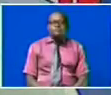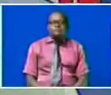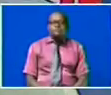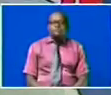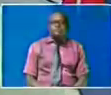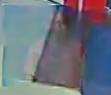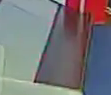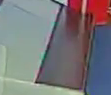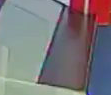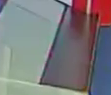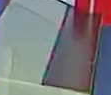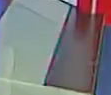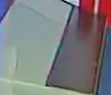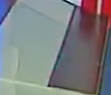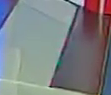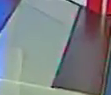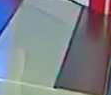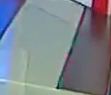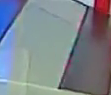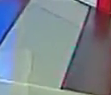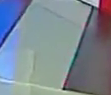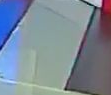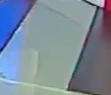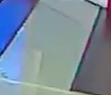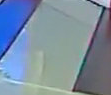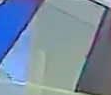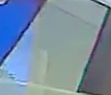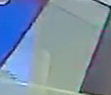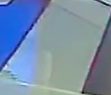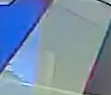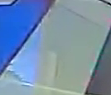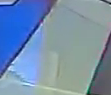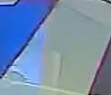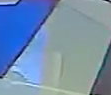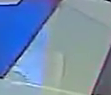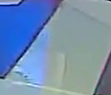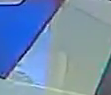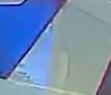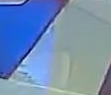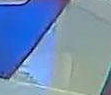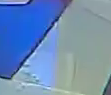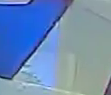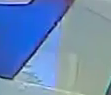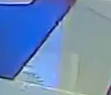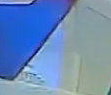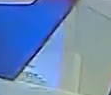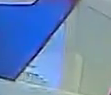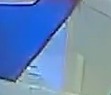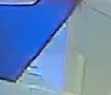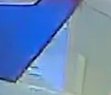kabisa. Karibu kwenye taarifa za KTN leo jioni hii. Na mpenzi mtazamaji, mimi ni Hassan